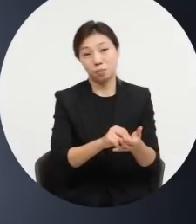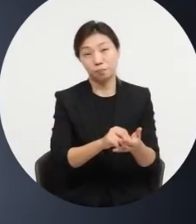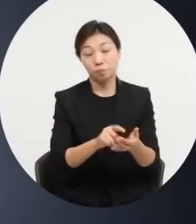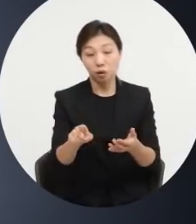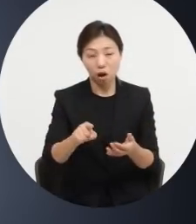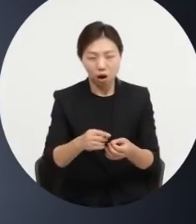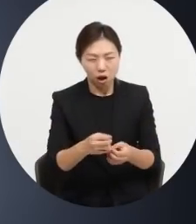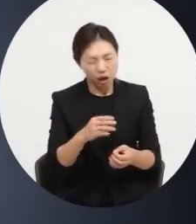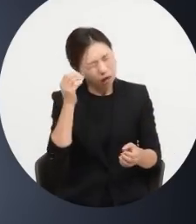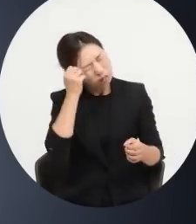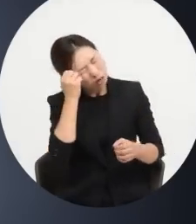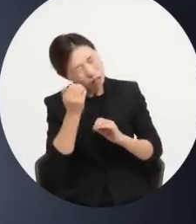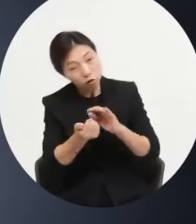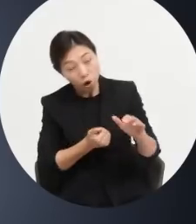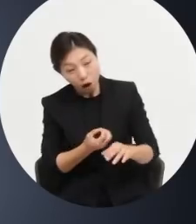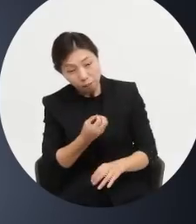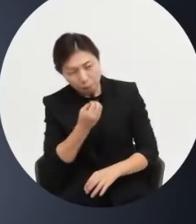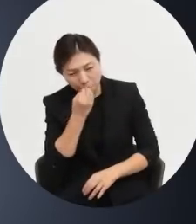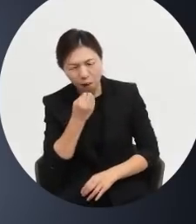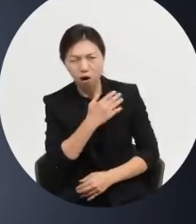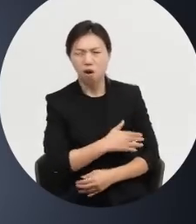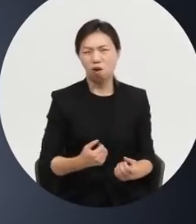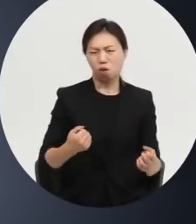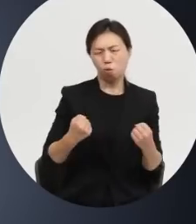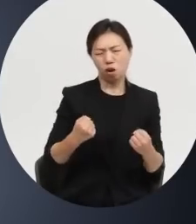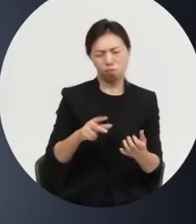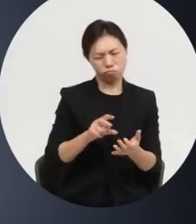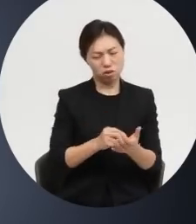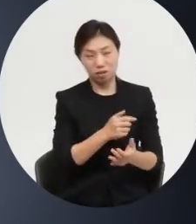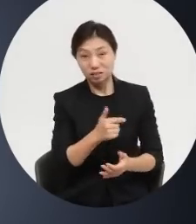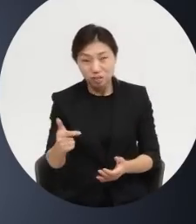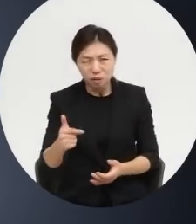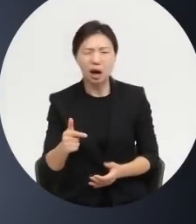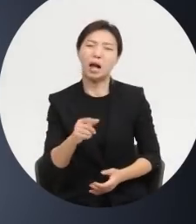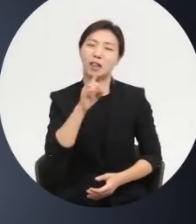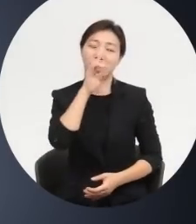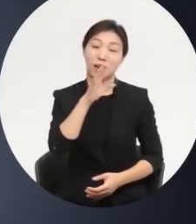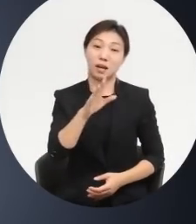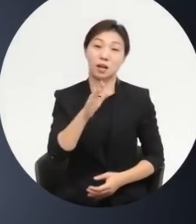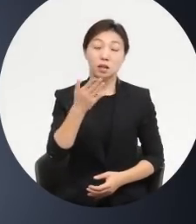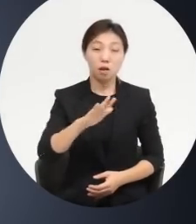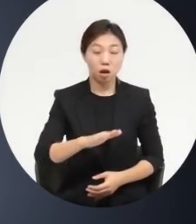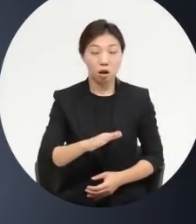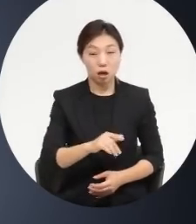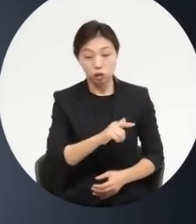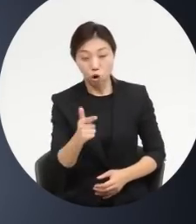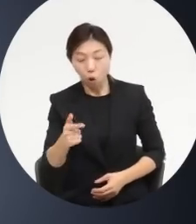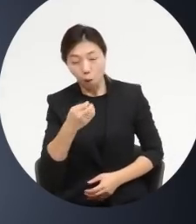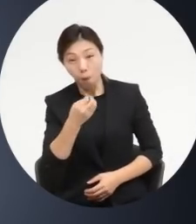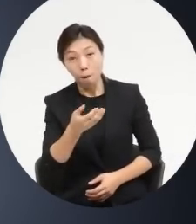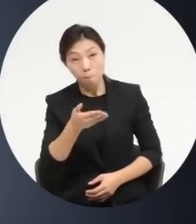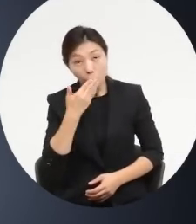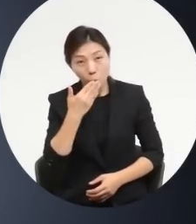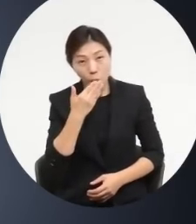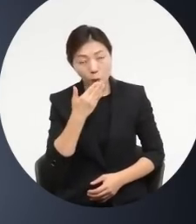뭐 특별한 이상이 있다. 그러면 문제지만 대신에 저녁을 먹고 바로 자는